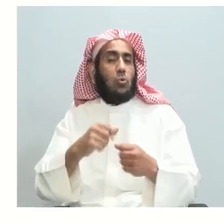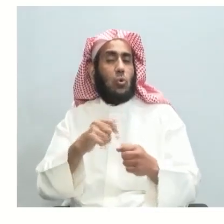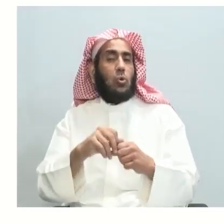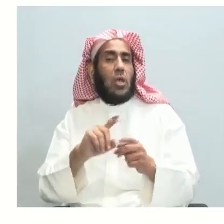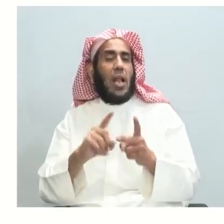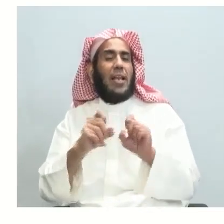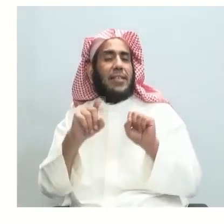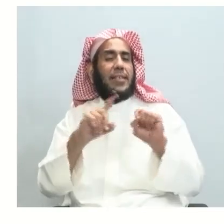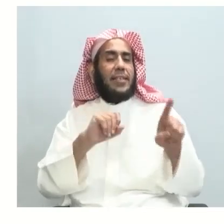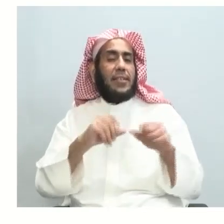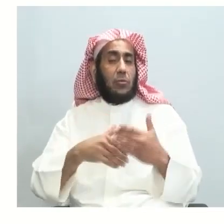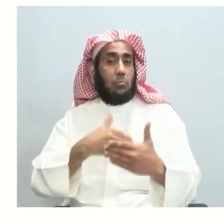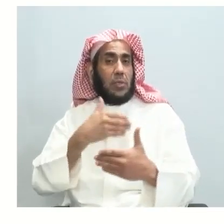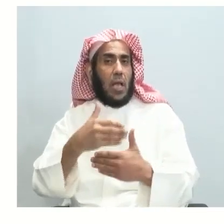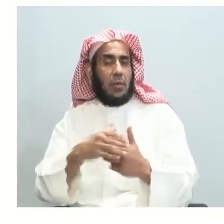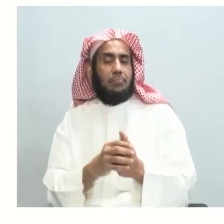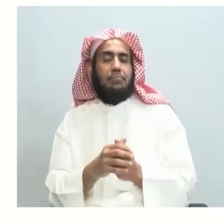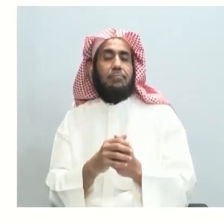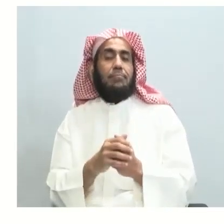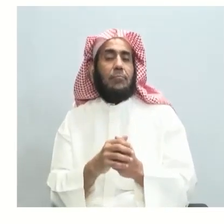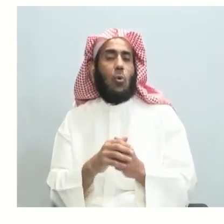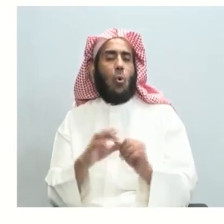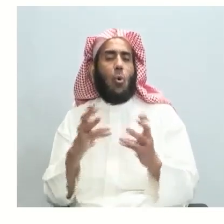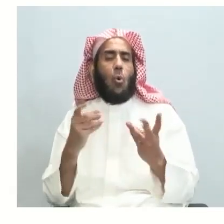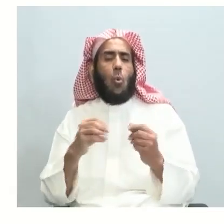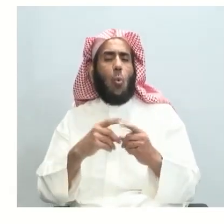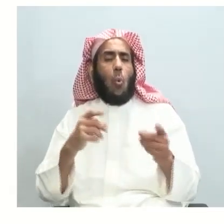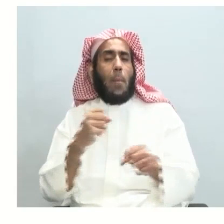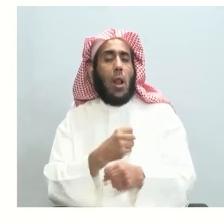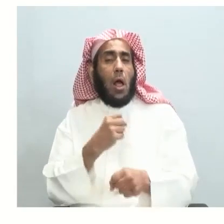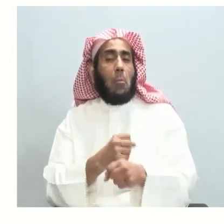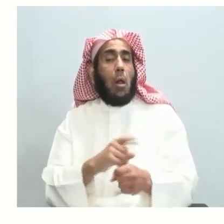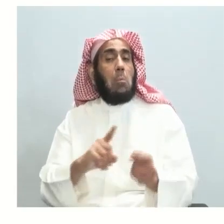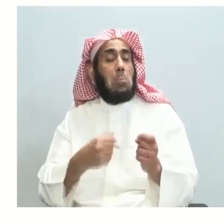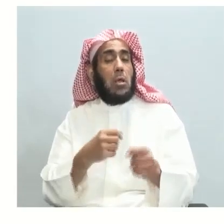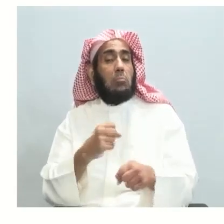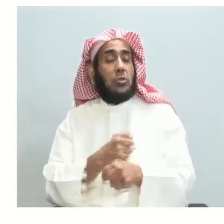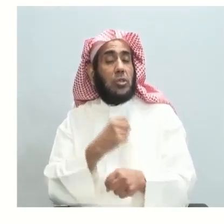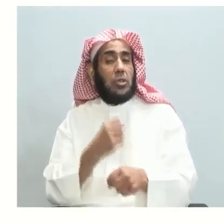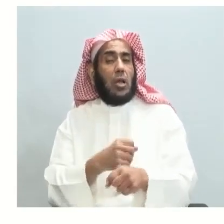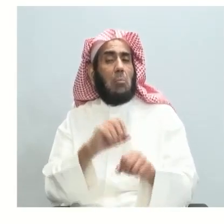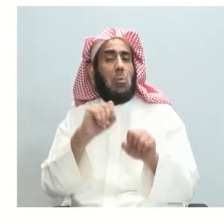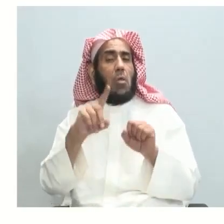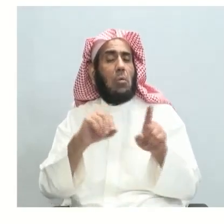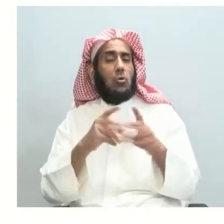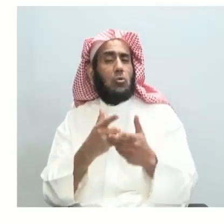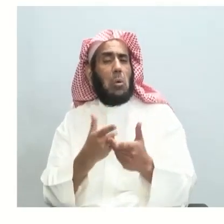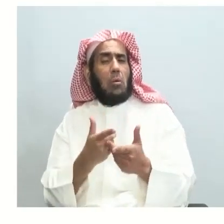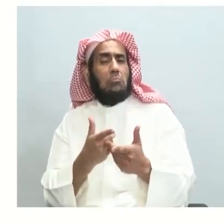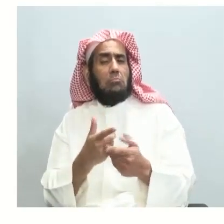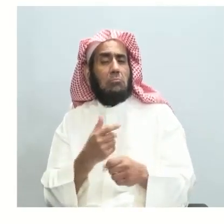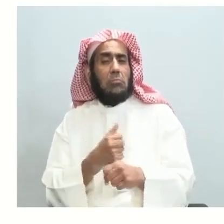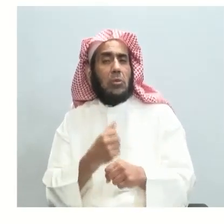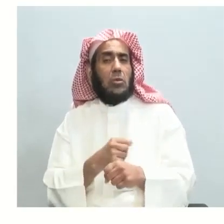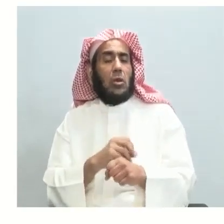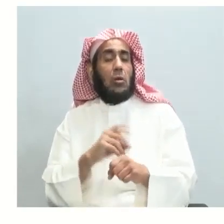الانترنت وبالتالي عدد كبير من الاعمال قد بدا باستخدام هذه المنصه لماذا تستخدم